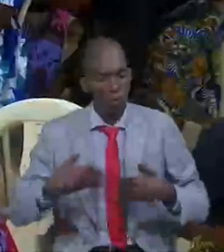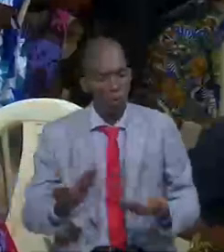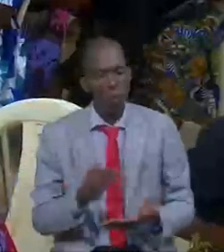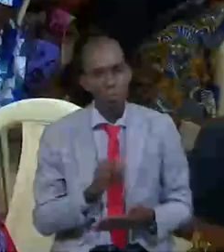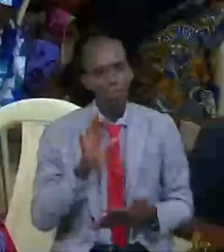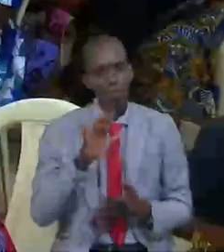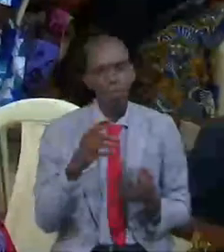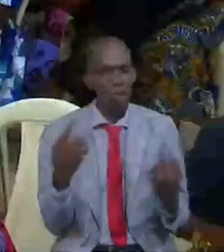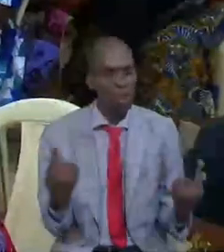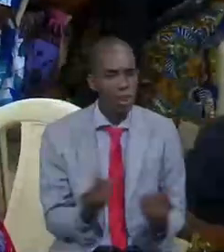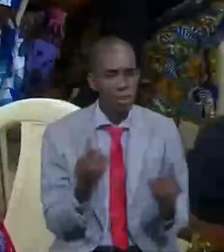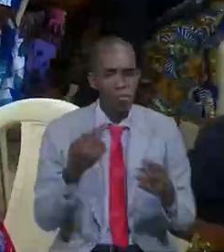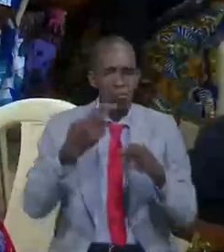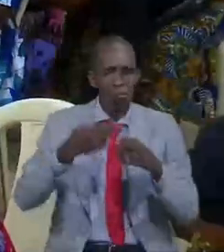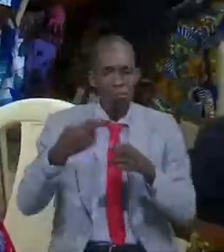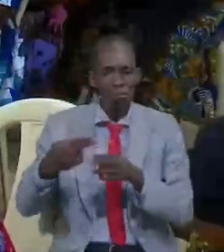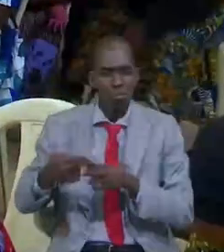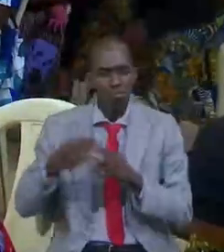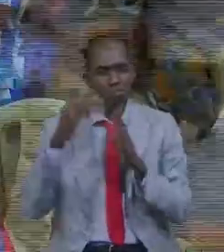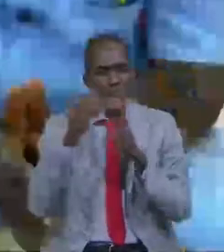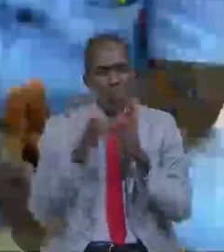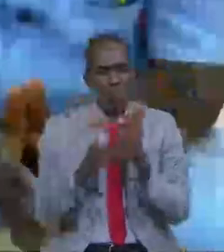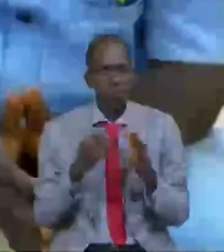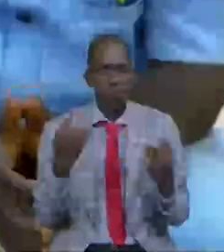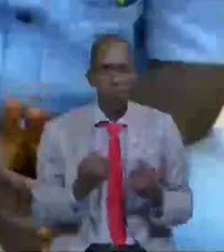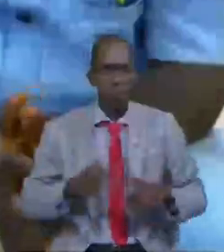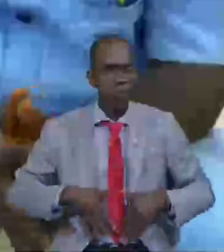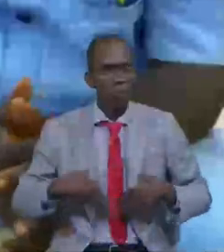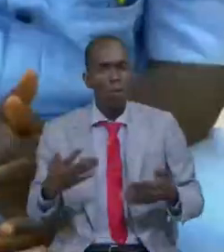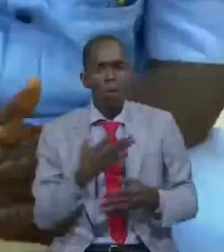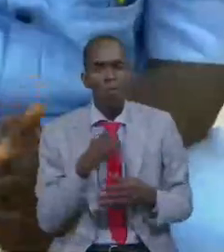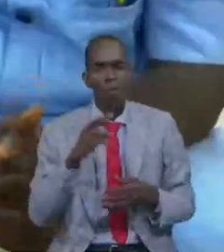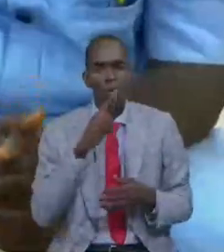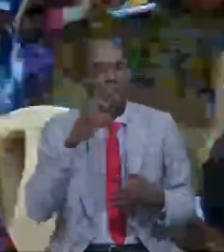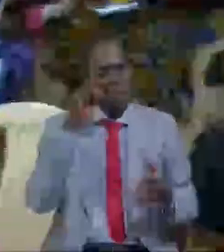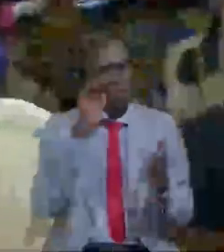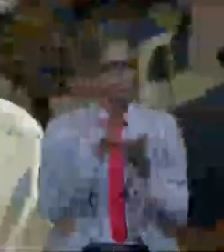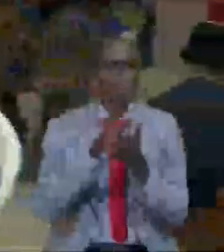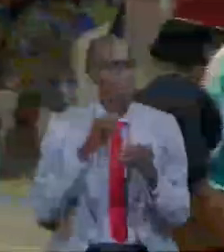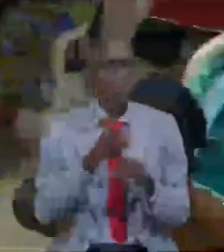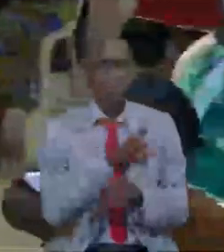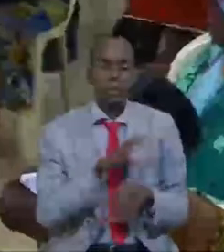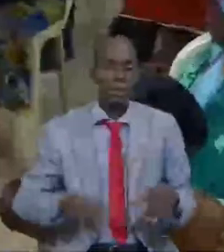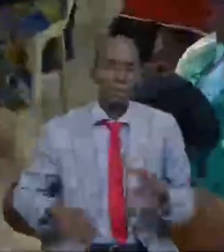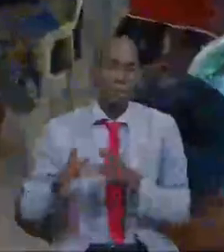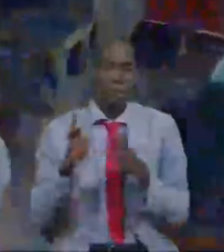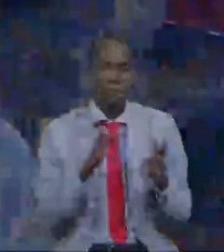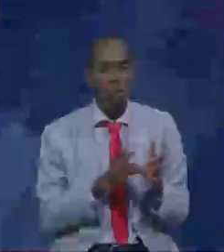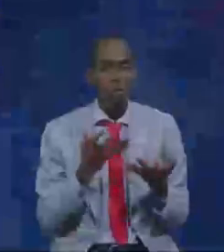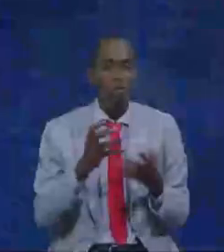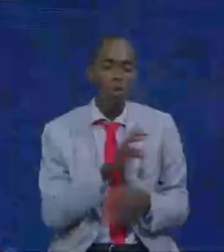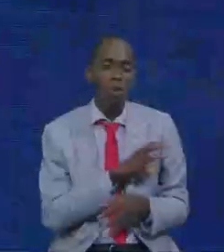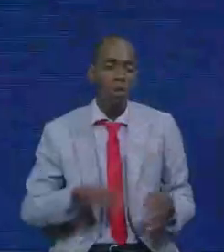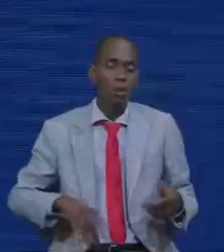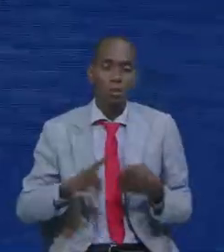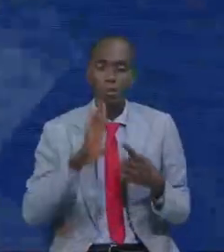Et si tu veux te détourner de ces choses, tu crois au Seigneur pour qu'il soit ton seul sauveur ce soir.